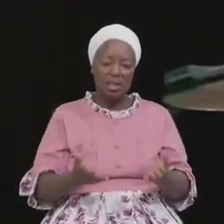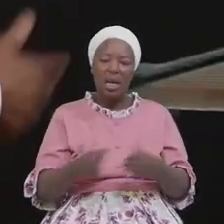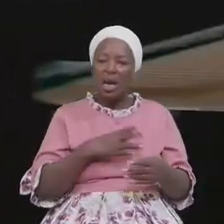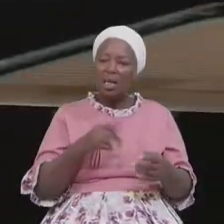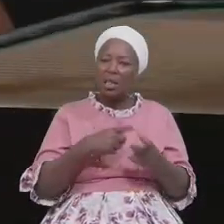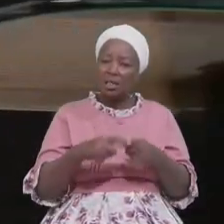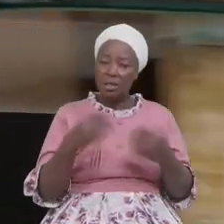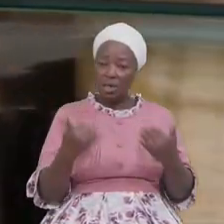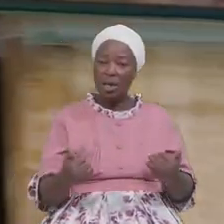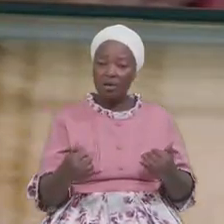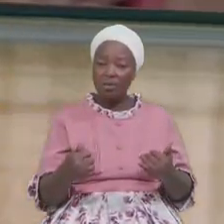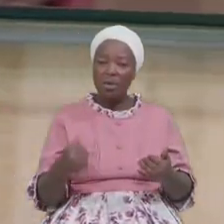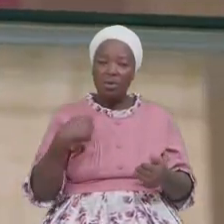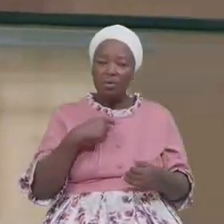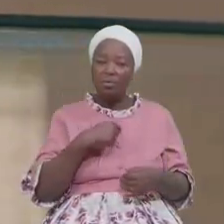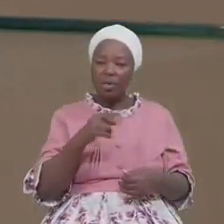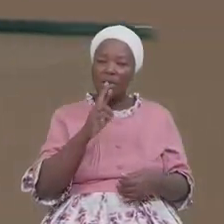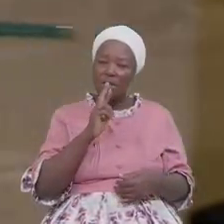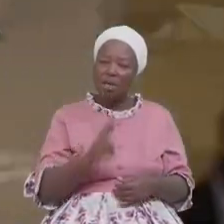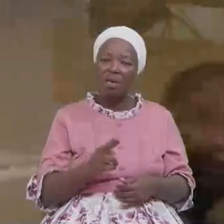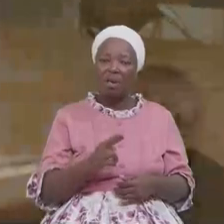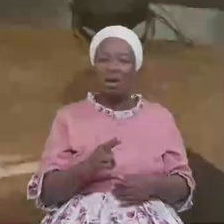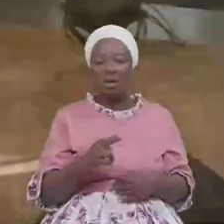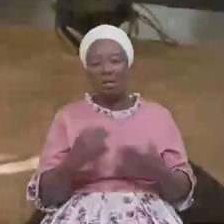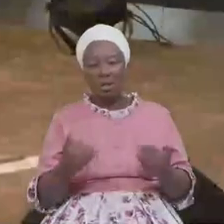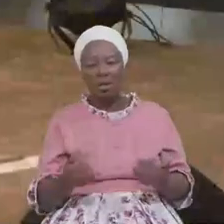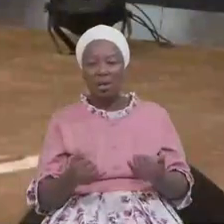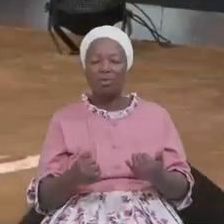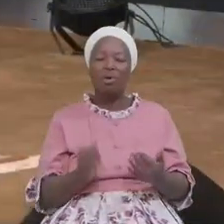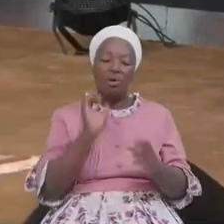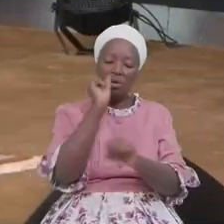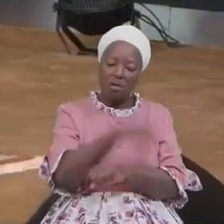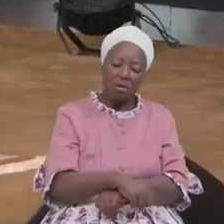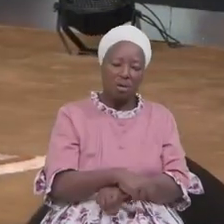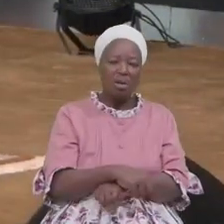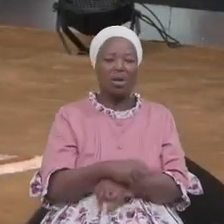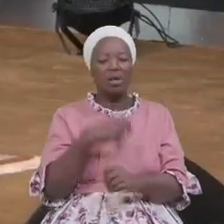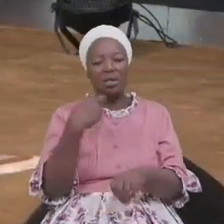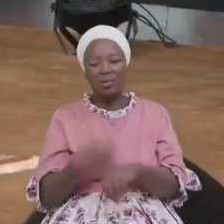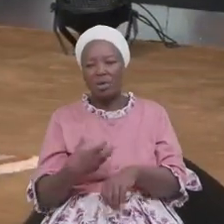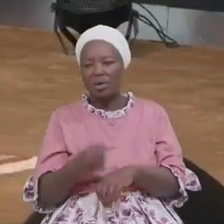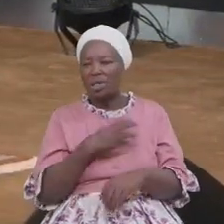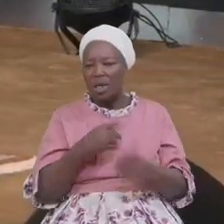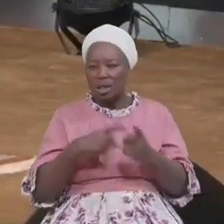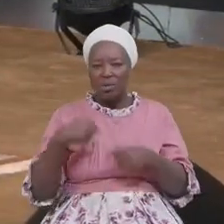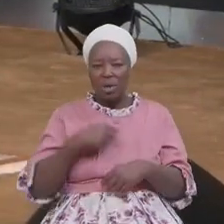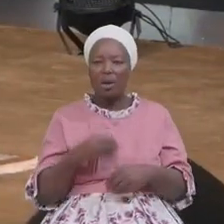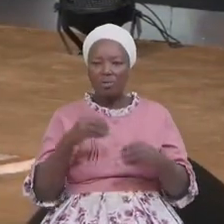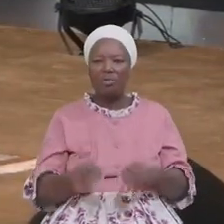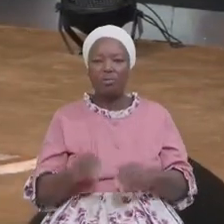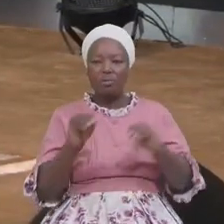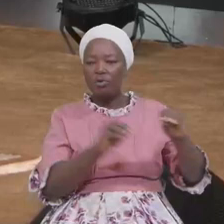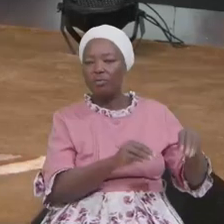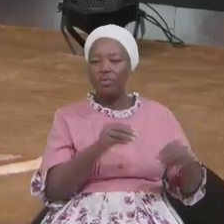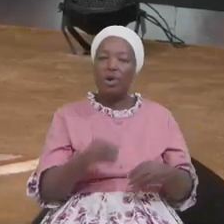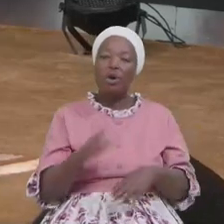maintenant que nous avons sauté les obstacles, vaincu les obstacles, nous sommes parvenus jusqu'à ce